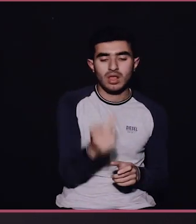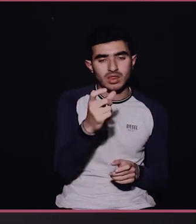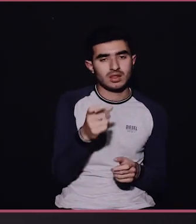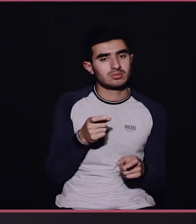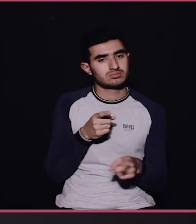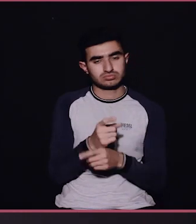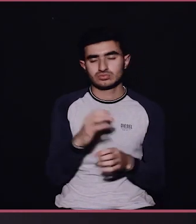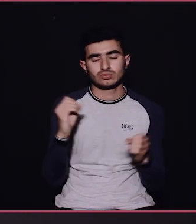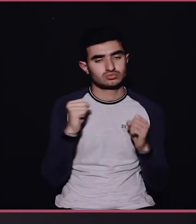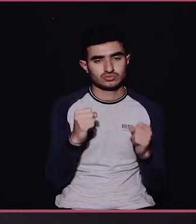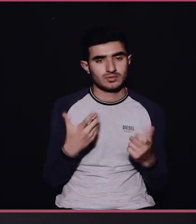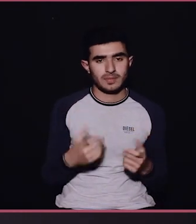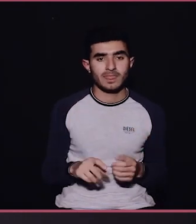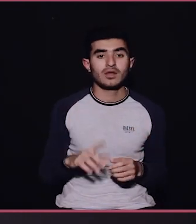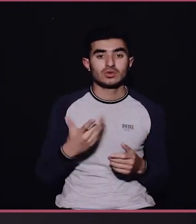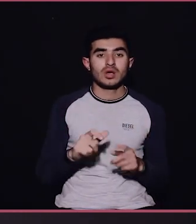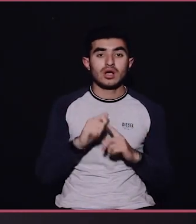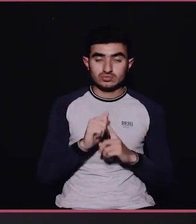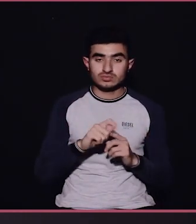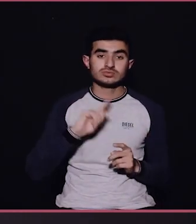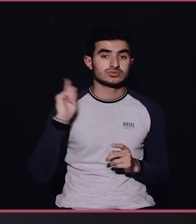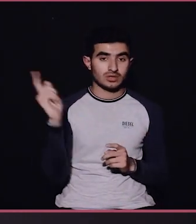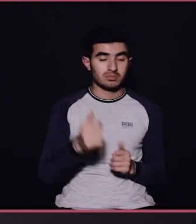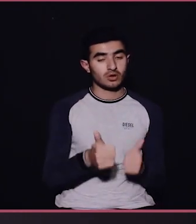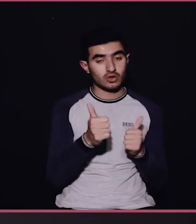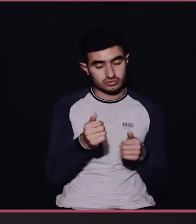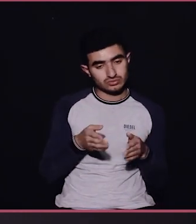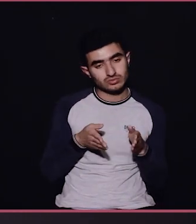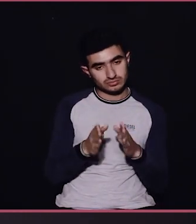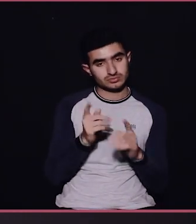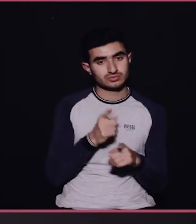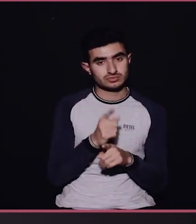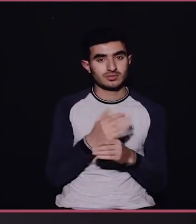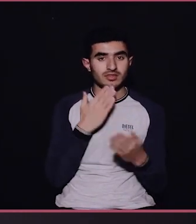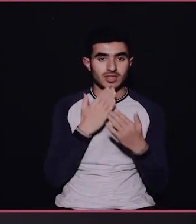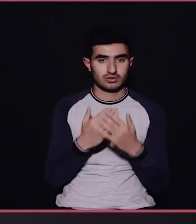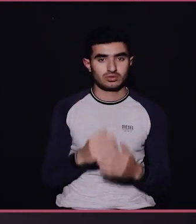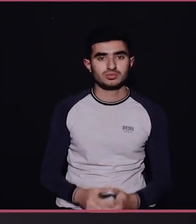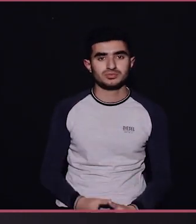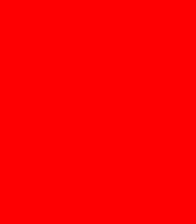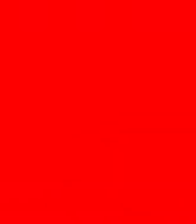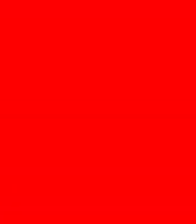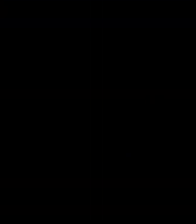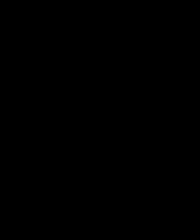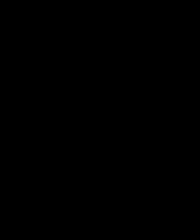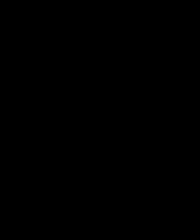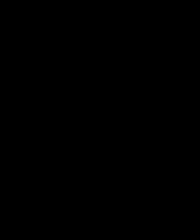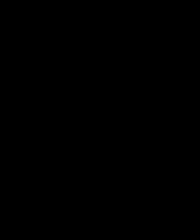کلیکٹیو ایفرٹ, جیسے ہر انڈسٹری ڈیولپ ہوتی ہے. سو وی نیڈ ٹو میک شیور اٹ اسٹیز آن دا رائٹ ٹریک. تھینک یو.